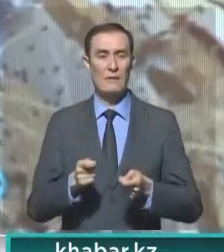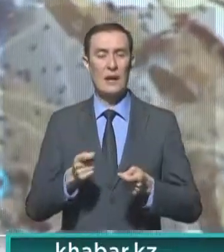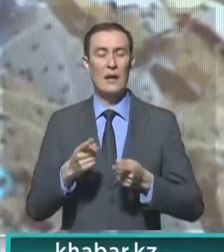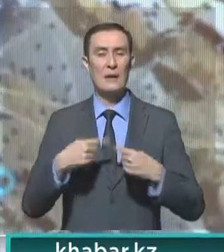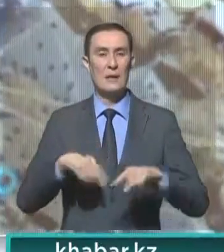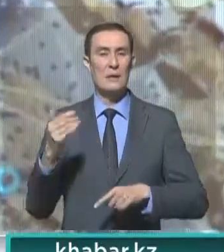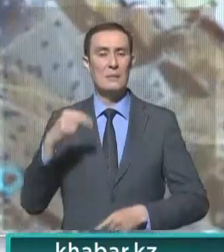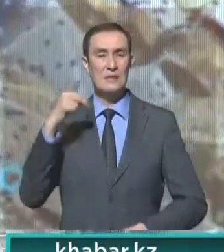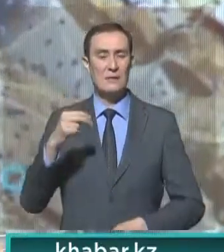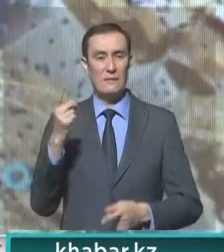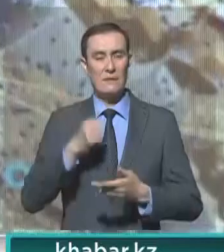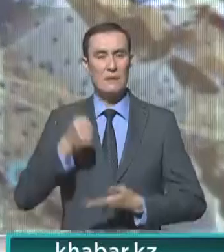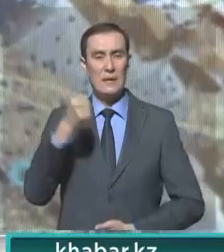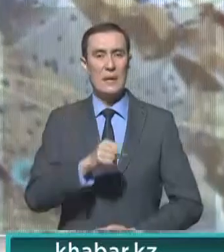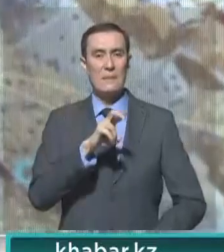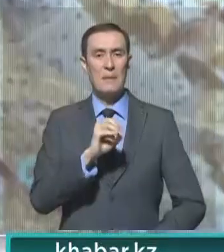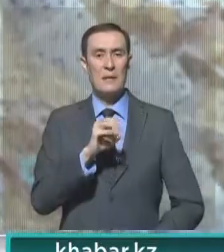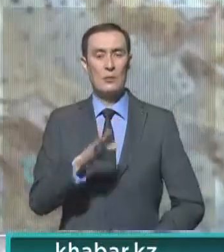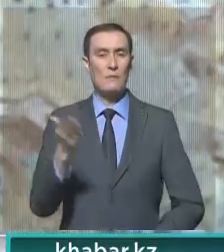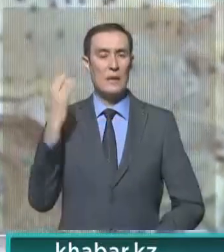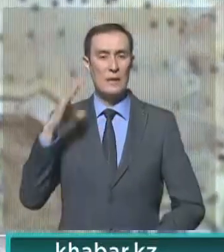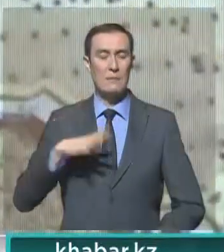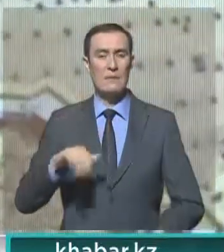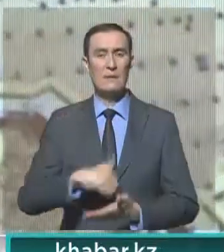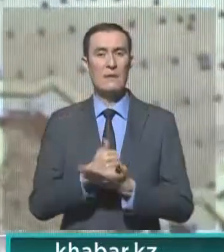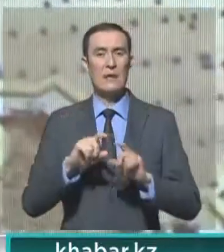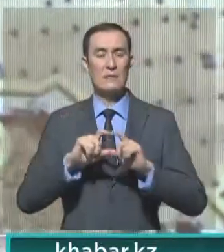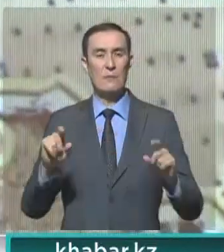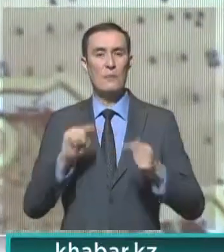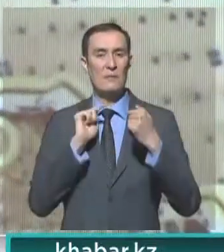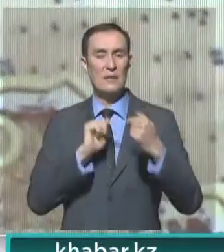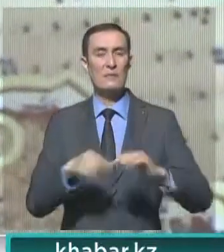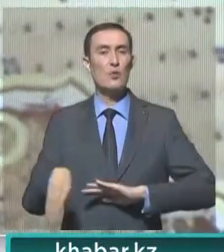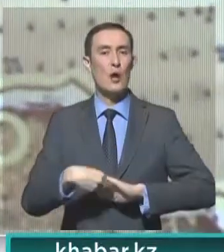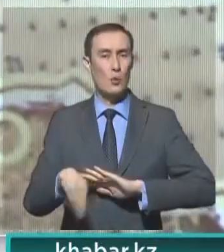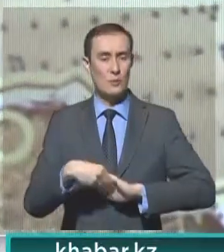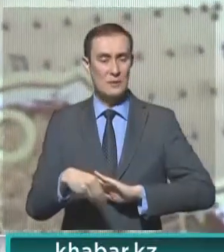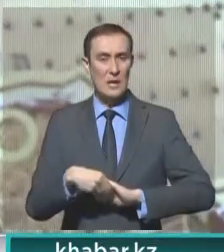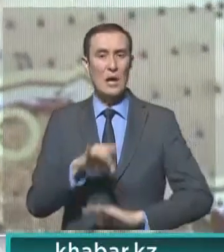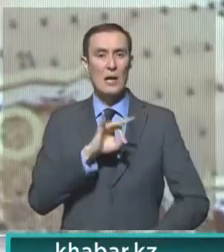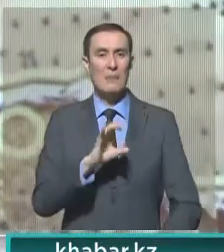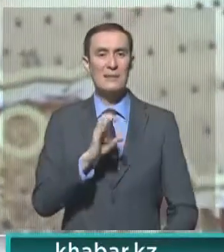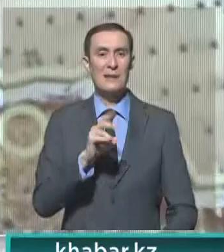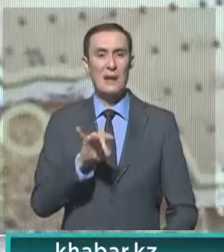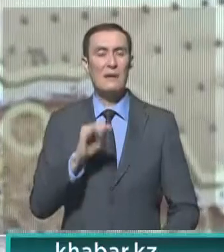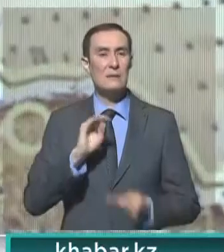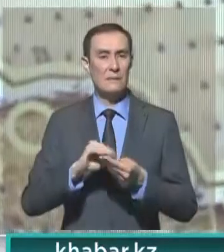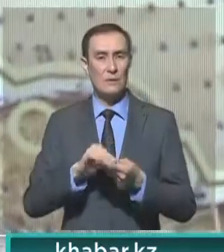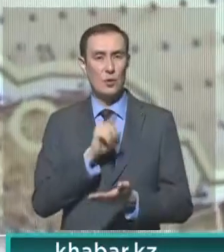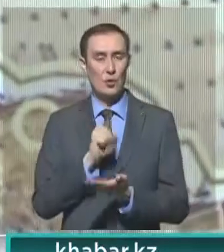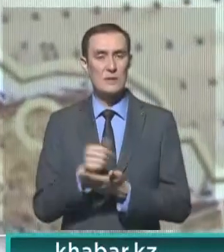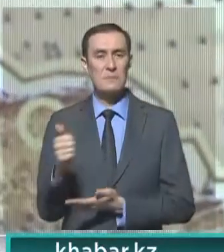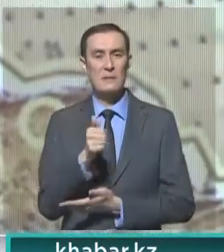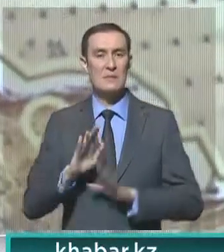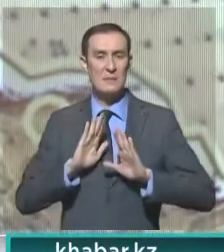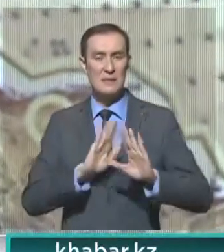администрации президента назначен Олжас Бектенов. Ранее он возглавлял агентство по противодействию коррупции. Роман Скляр сохранил должность